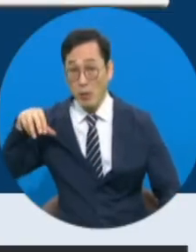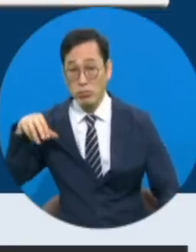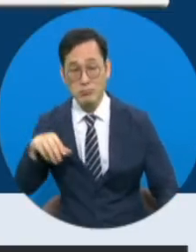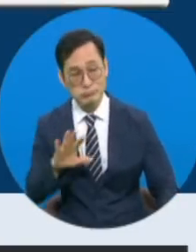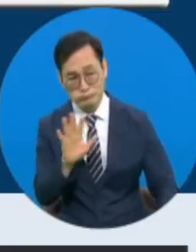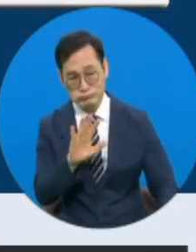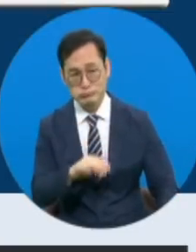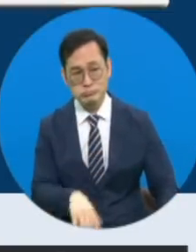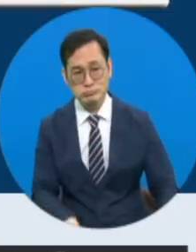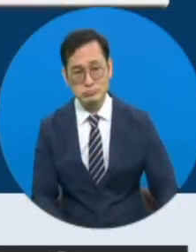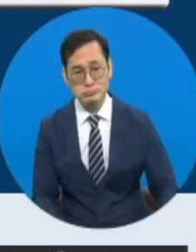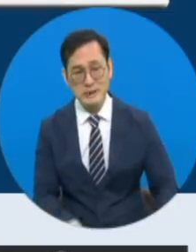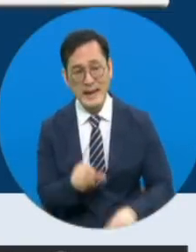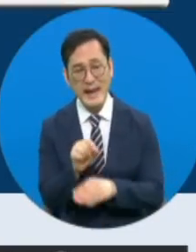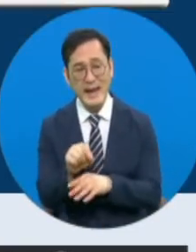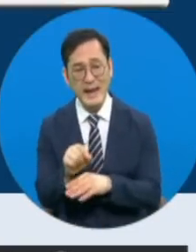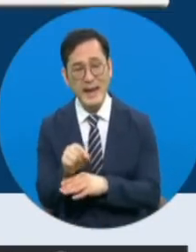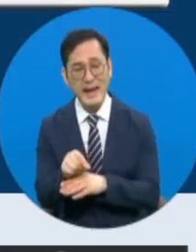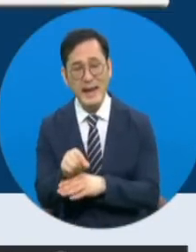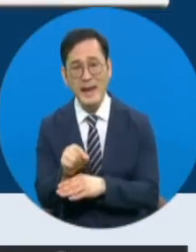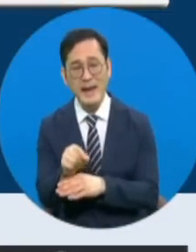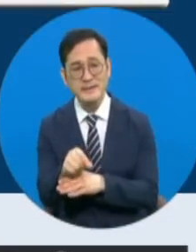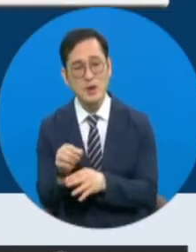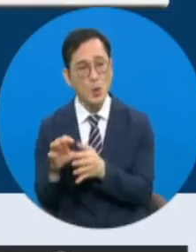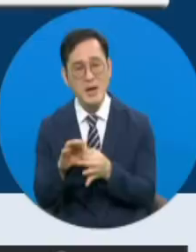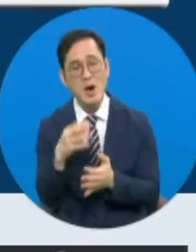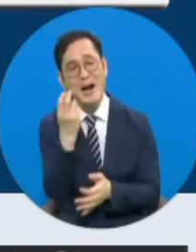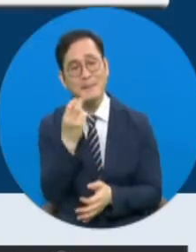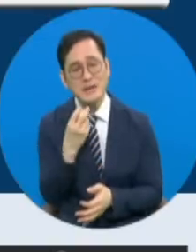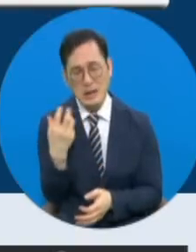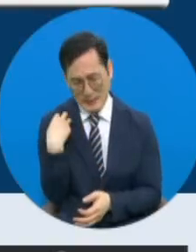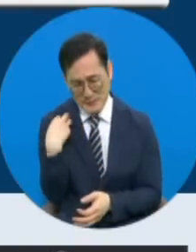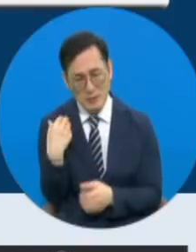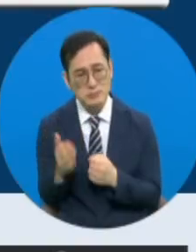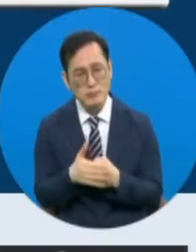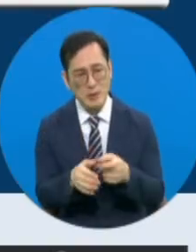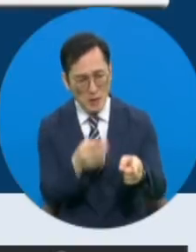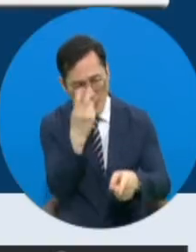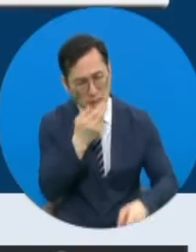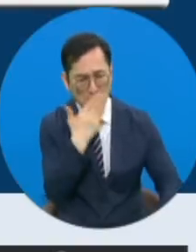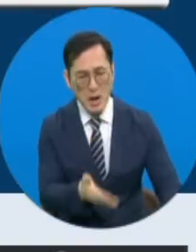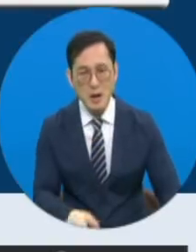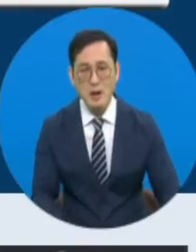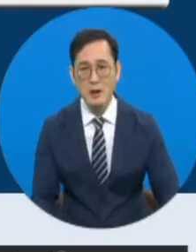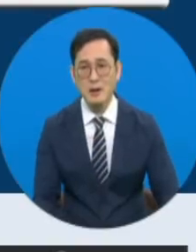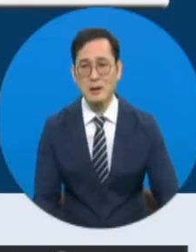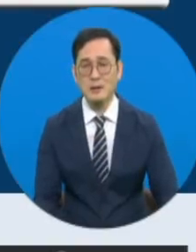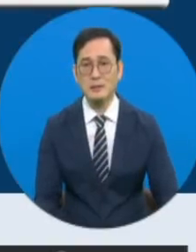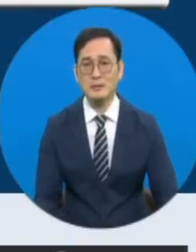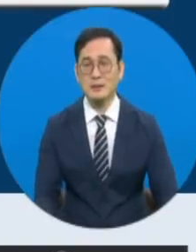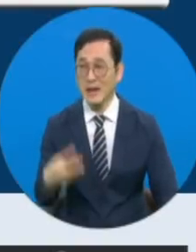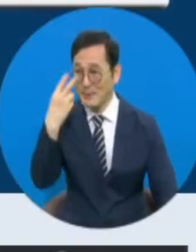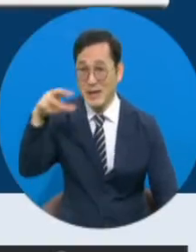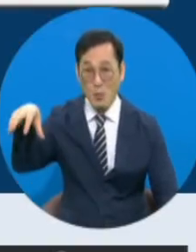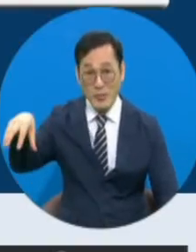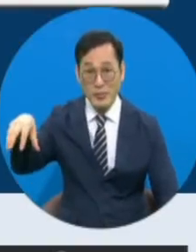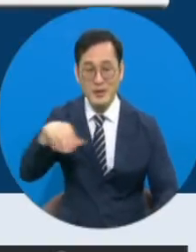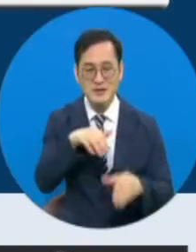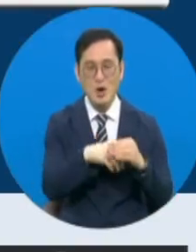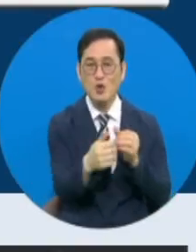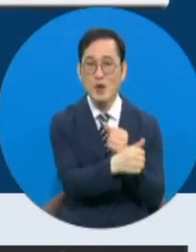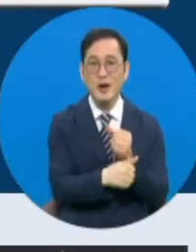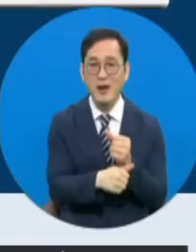선거 직무가 아닌 행정인사 관련이니까 감사 진행이 문제없다 나는 입장입니다 감사를 하겠다는 감성